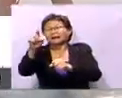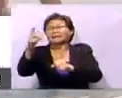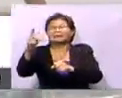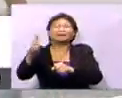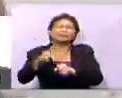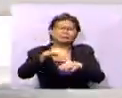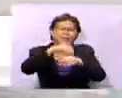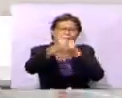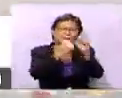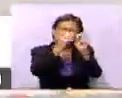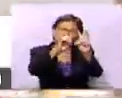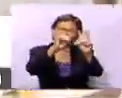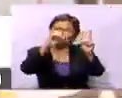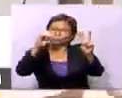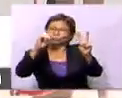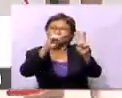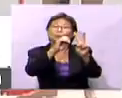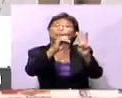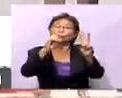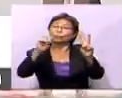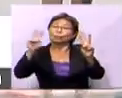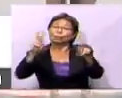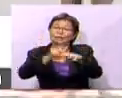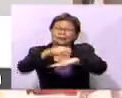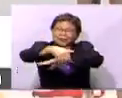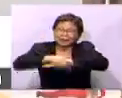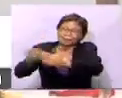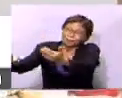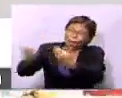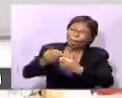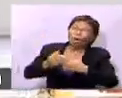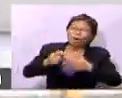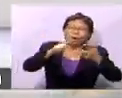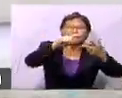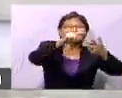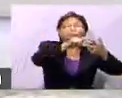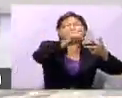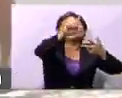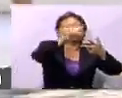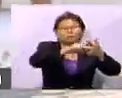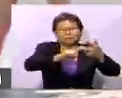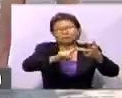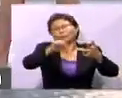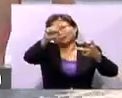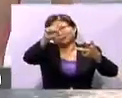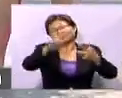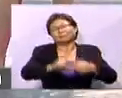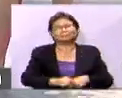Liat pada 2002 di Manchester. England membawa pulang satu perak dan satu gangsa.